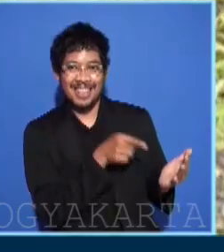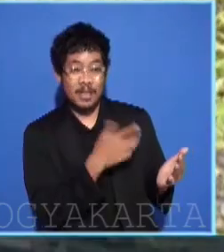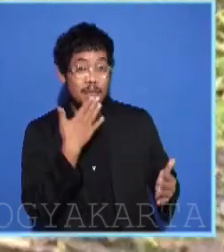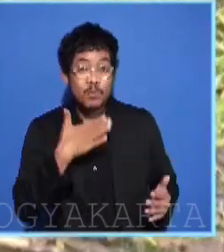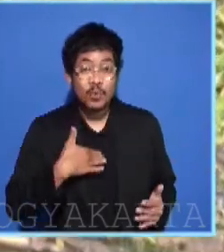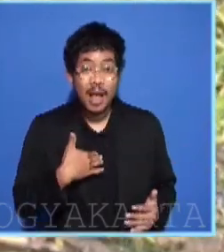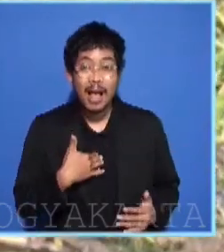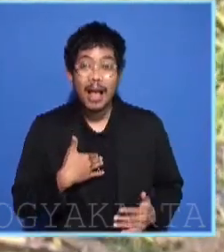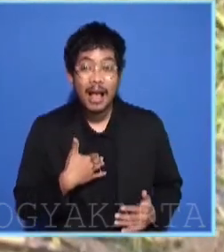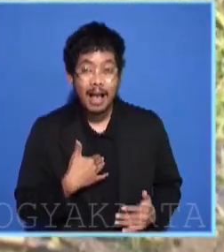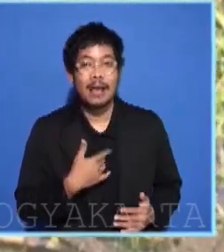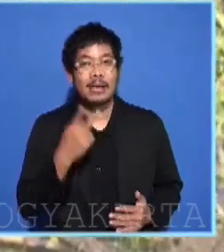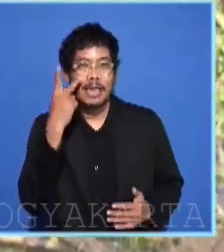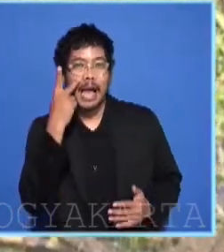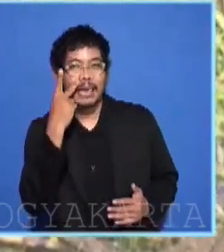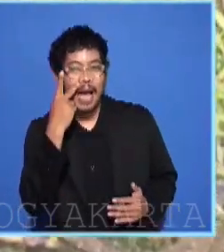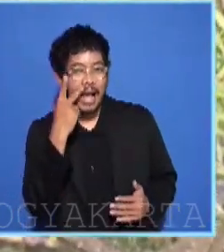Inggil babakanestantun taneman bakau